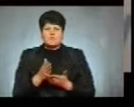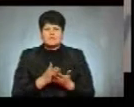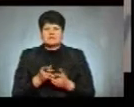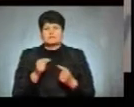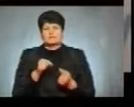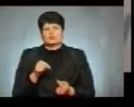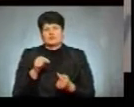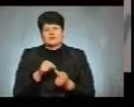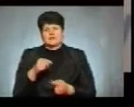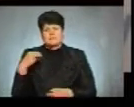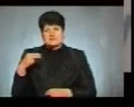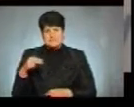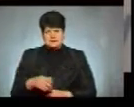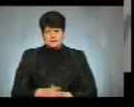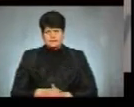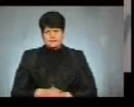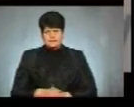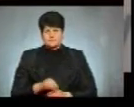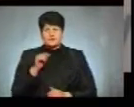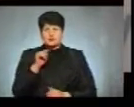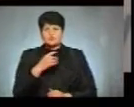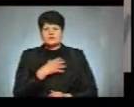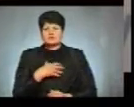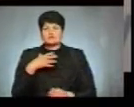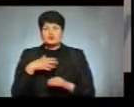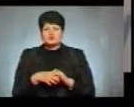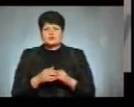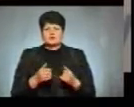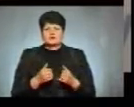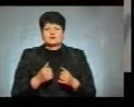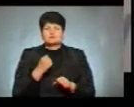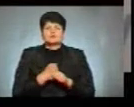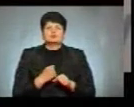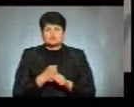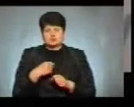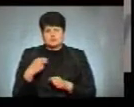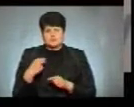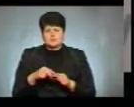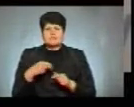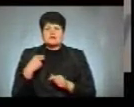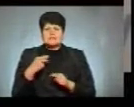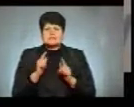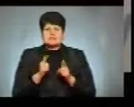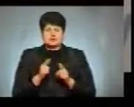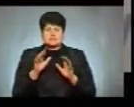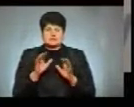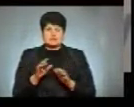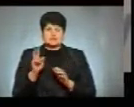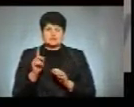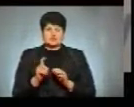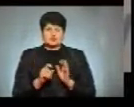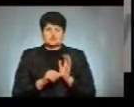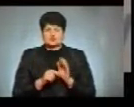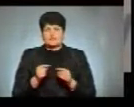відповідає безпосередньо президент. Тут важливо розуміти, перш за все, повноваження президента, що президент, згідно статті 106 Конституції,